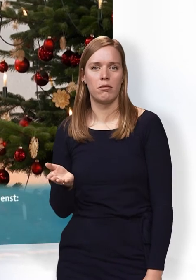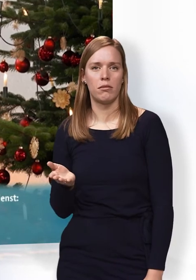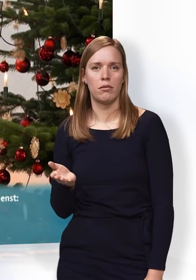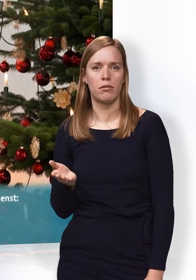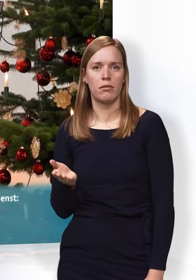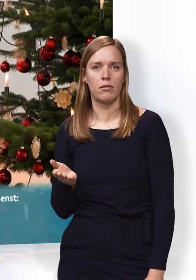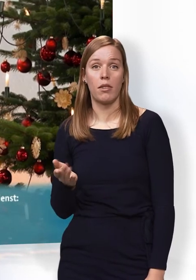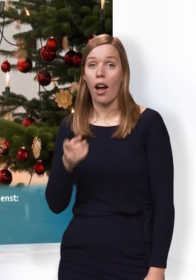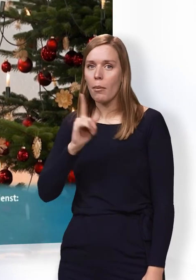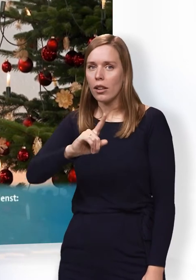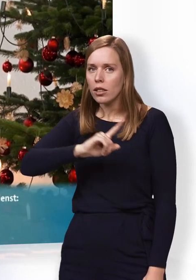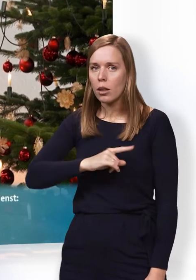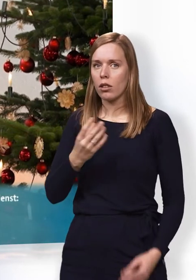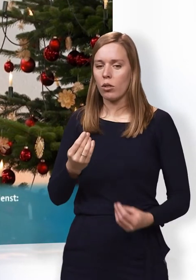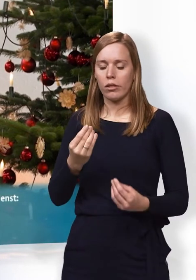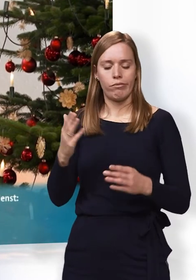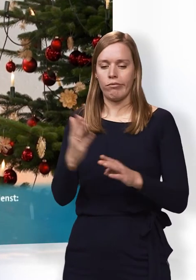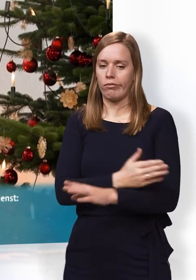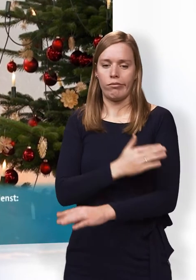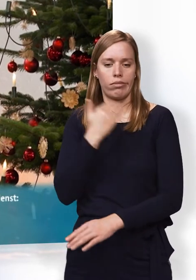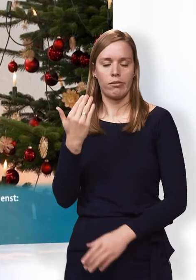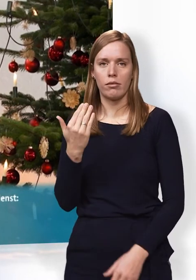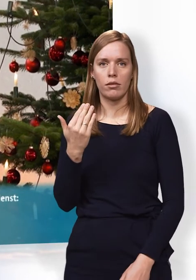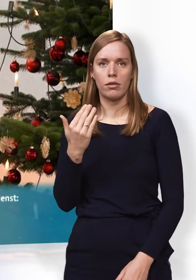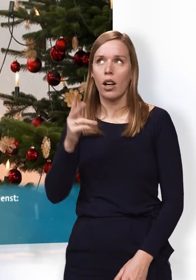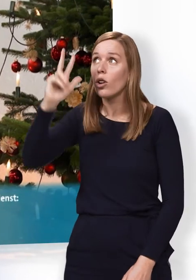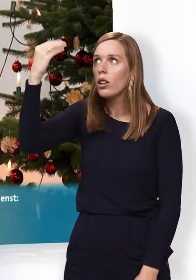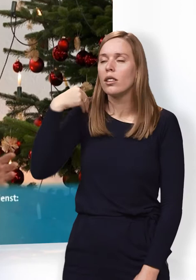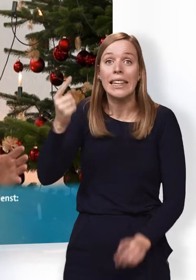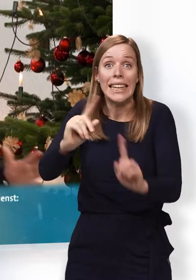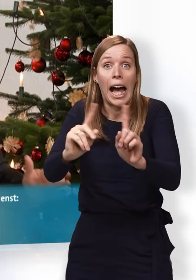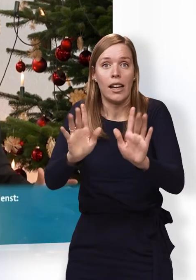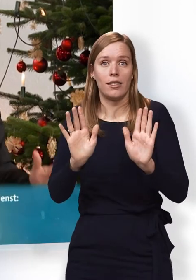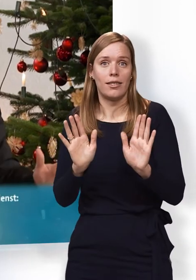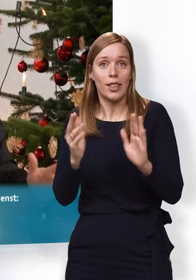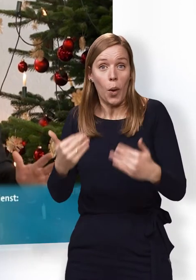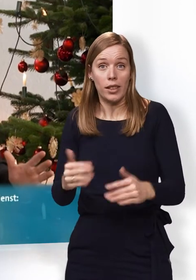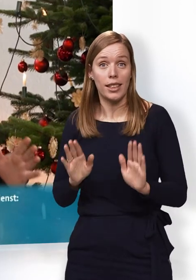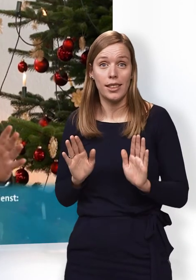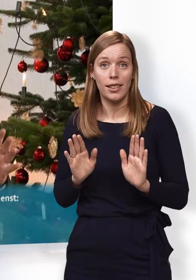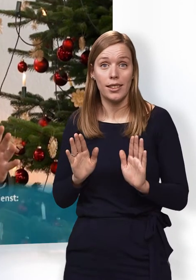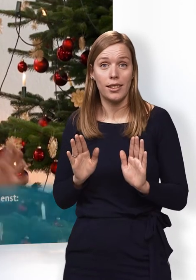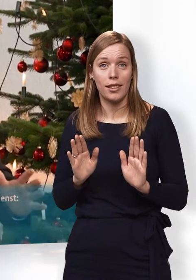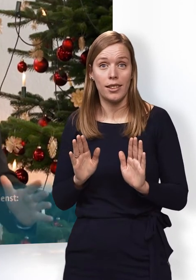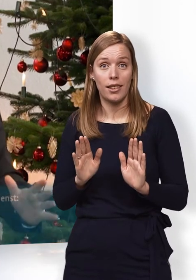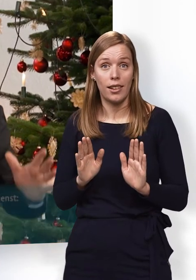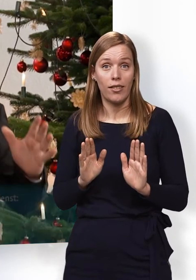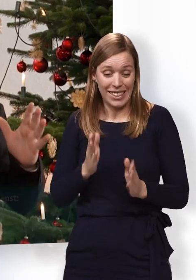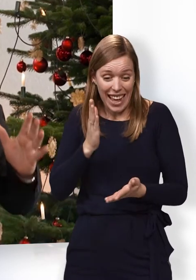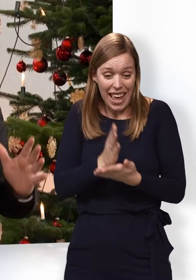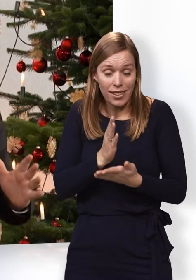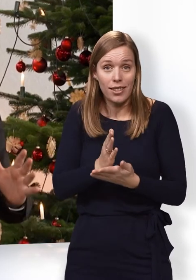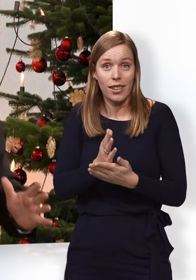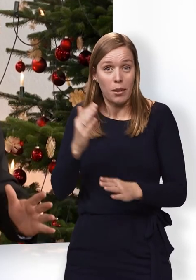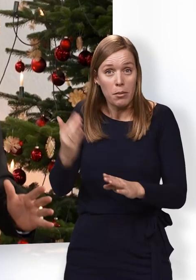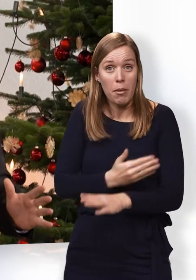Und wo ich denke, das ist das Ende, da ruft mir Gott zu, nein, das ist nicht das Ende, das ist auch nicht das Letzte,